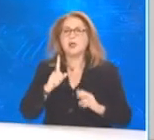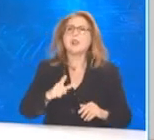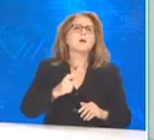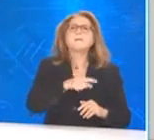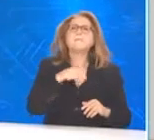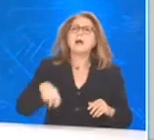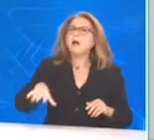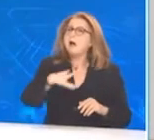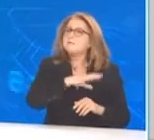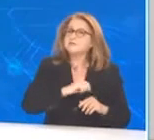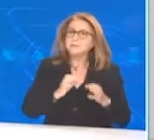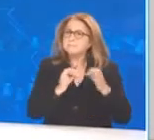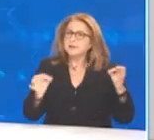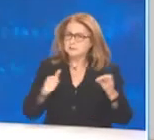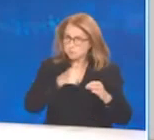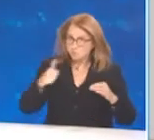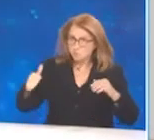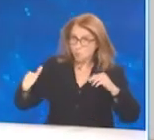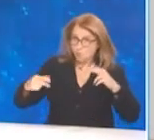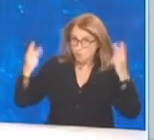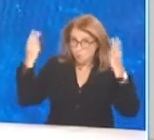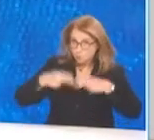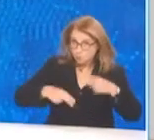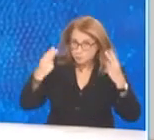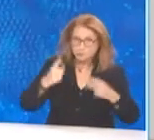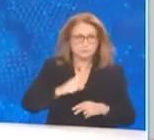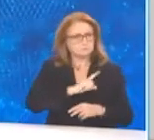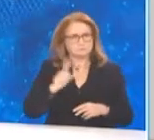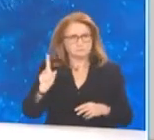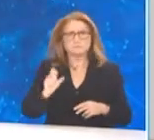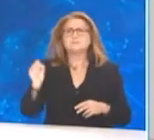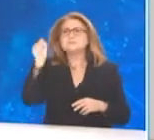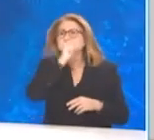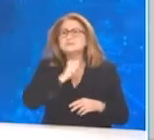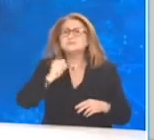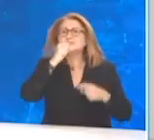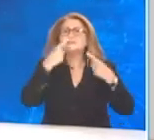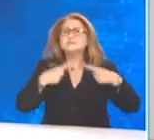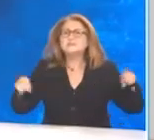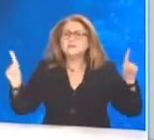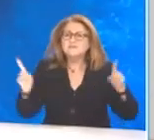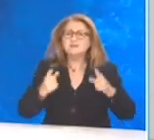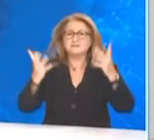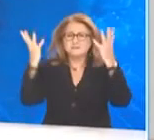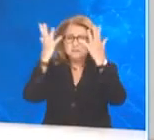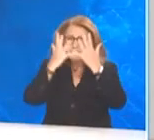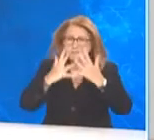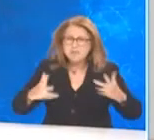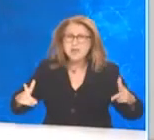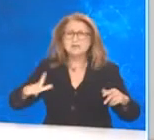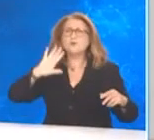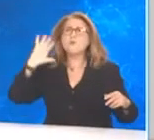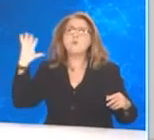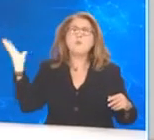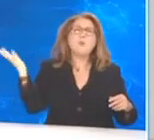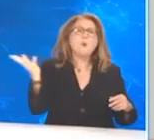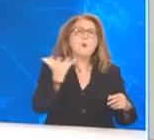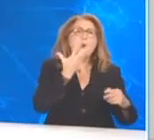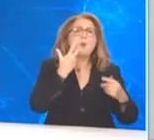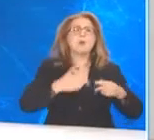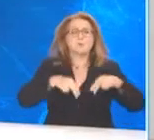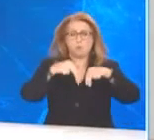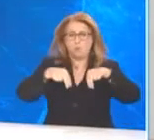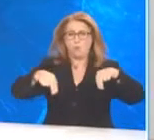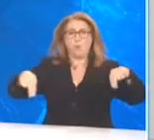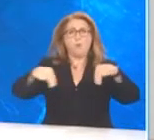εισόδου. Όπως ανακοινώθηκε χθες, αναστέλλονται οι συναυλίες, οι παραστάσεις και κάθε δημόσια εκδήλωση στην οποία οι συμμετέχοντες είναι